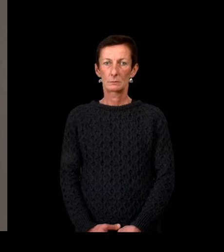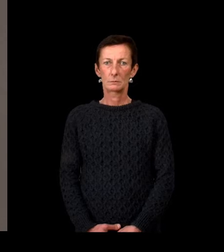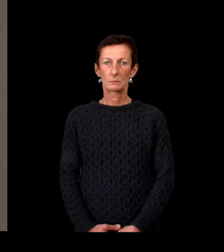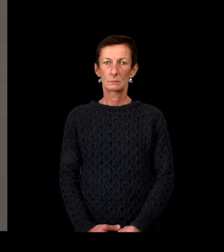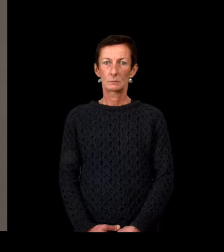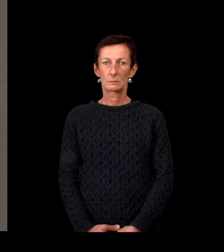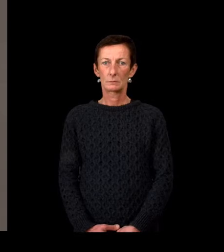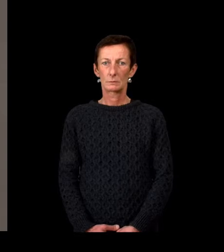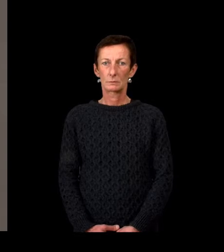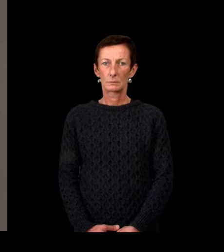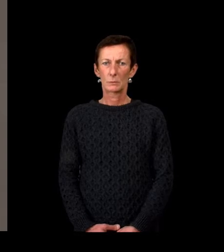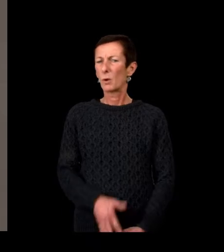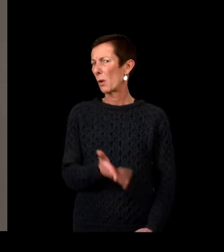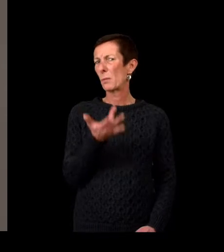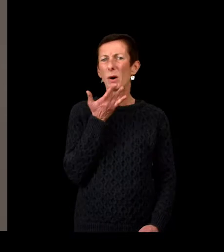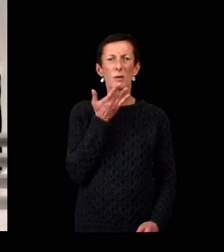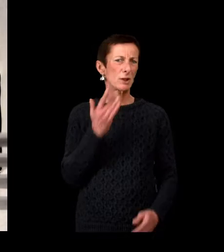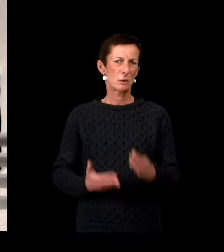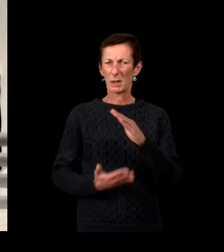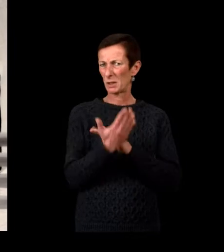Ah, ça ne me dit rien ce matin.